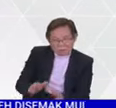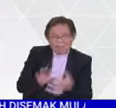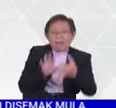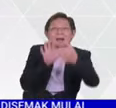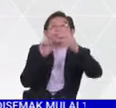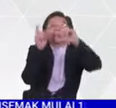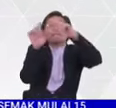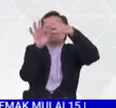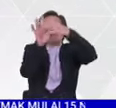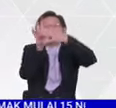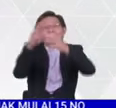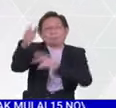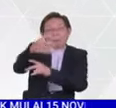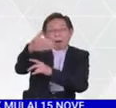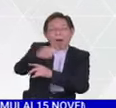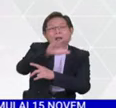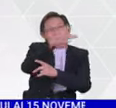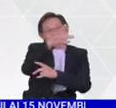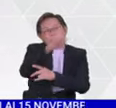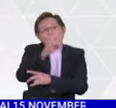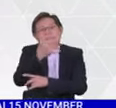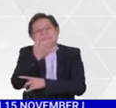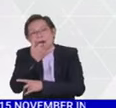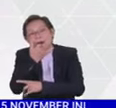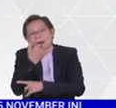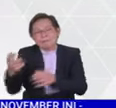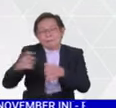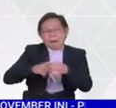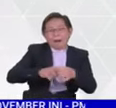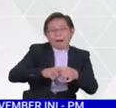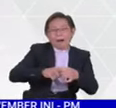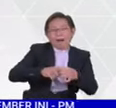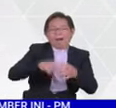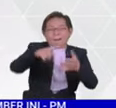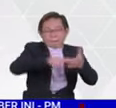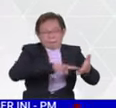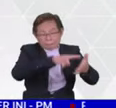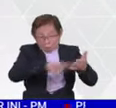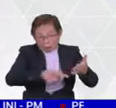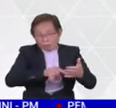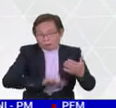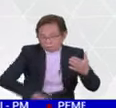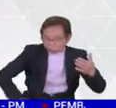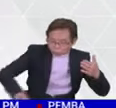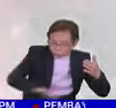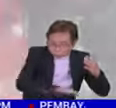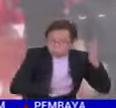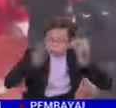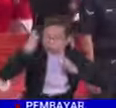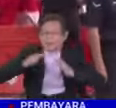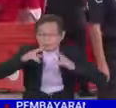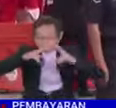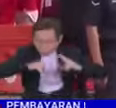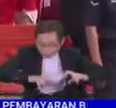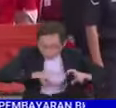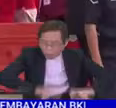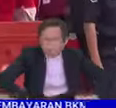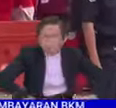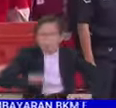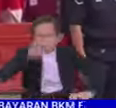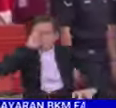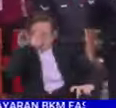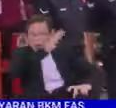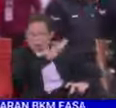memasang bendera. 18 lagi kesalahan berkaitan pilihan raya di seluruh negara turut disiasat. Antaranya, tohmahan